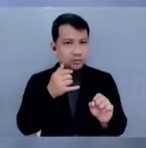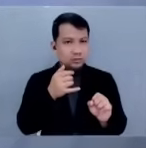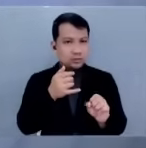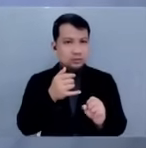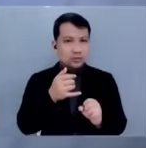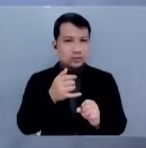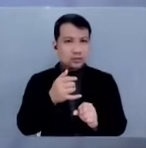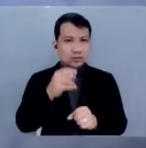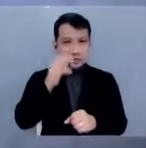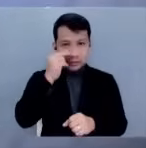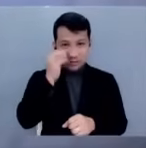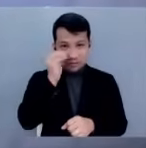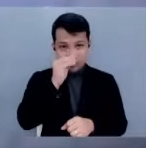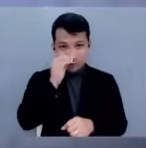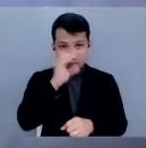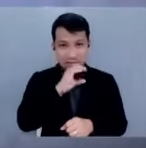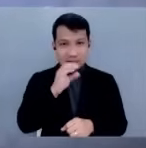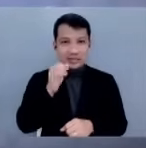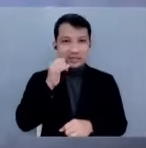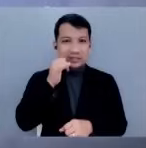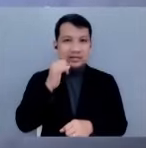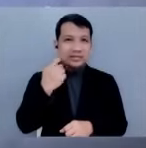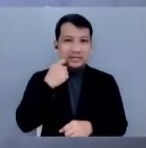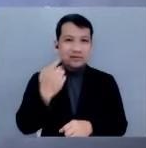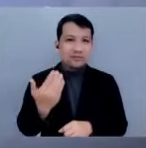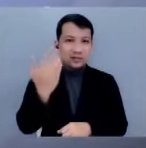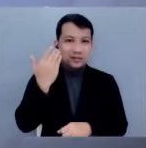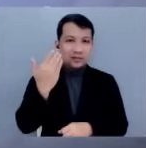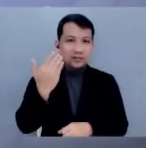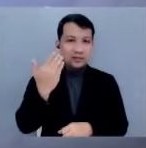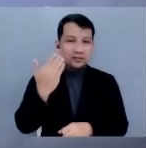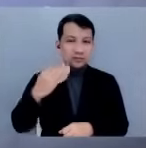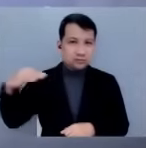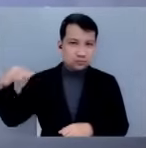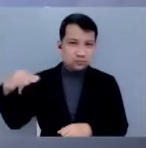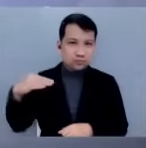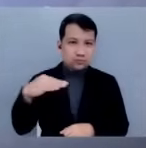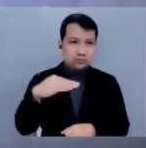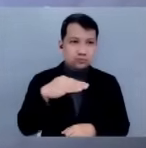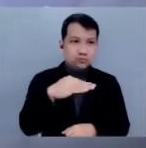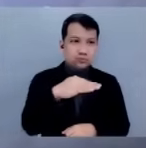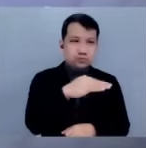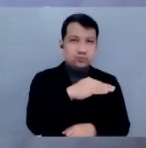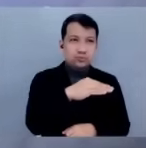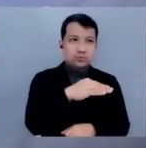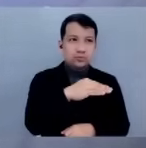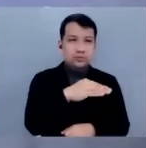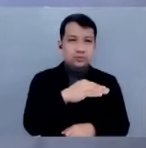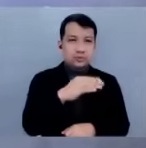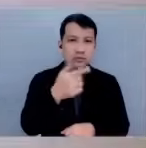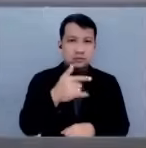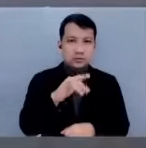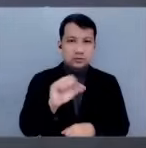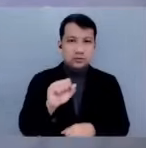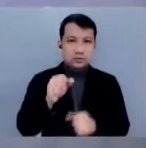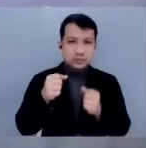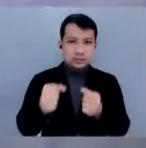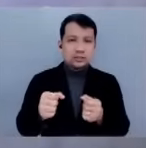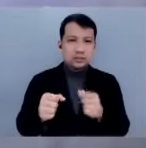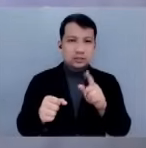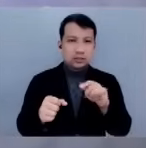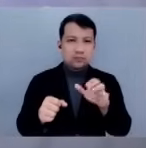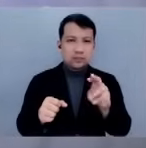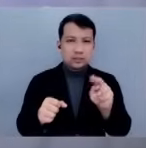Negros Occidental kaninang madaling araw, makikita ang pagdaan ng motorsiklo na ito sa GY Street sa Barangay Talubangi. Hindi